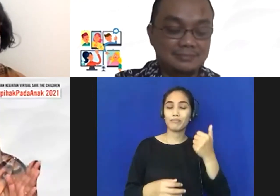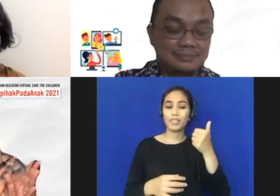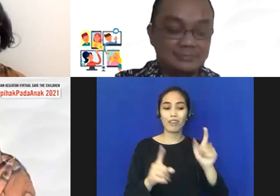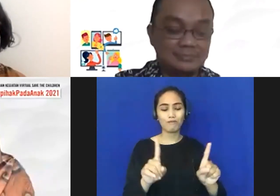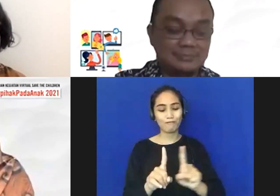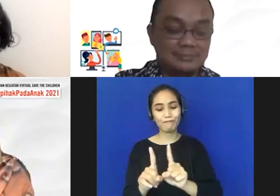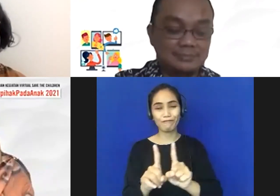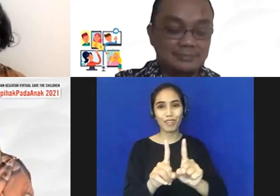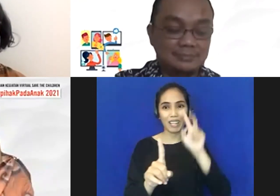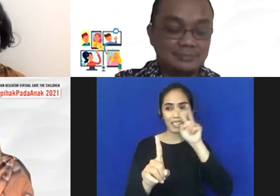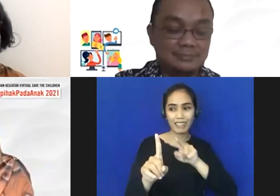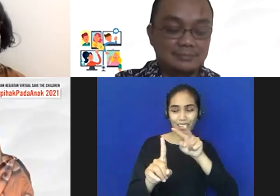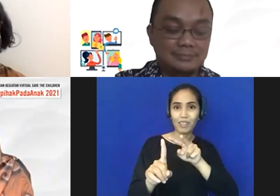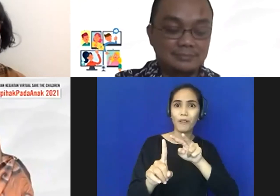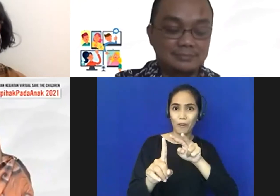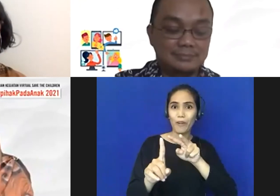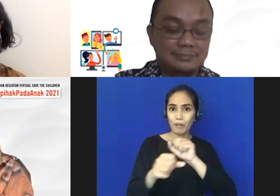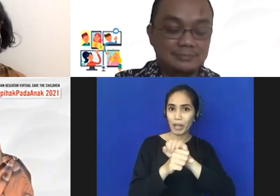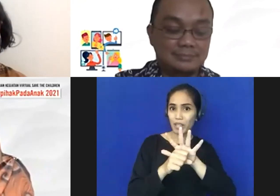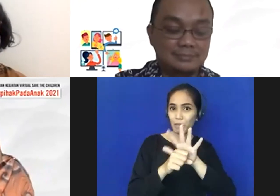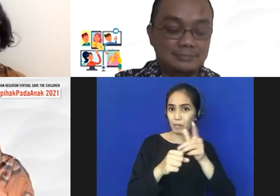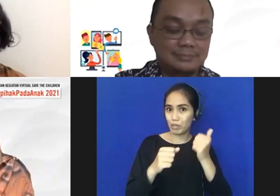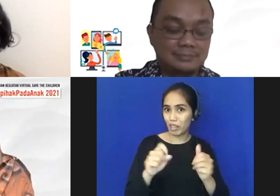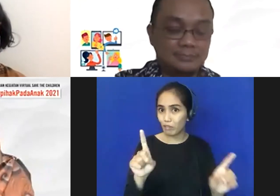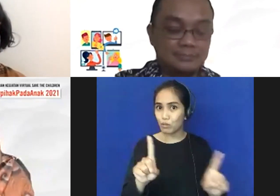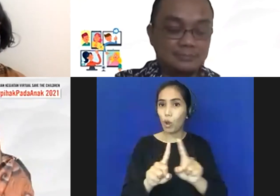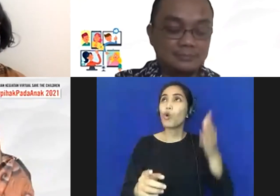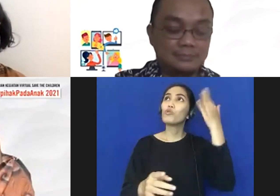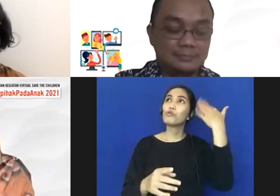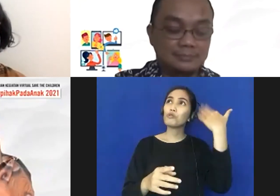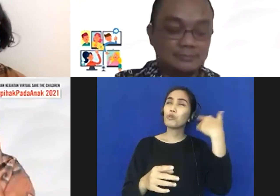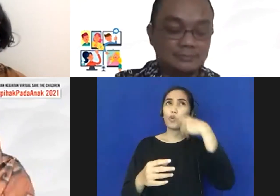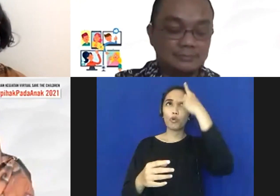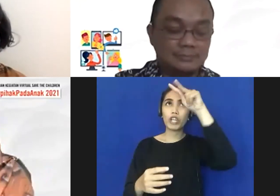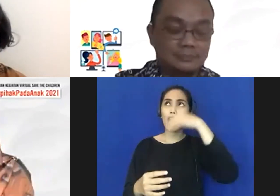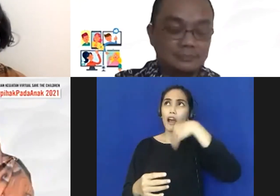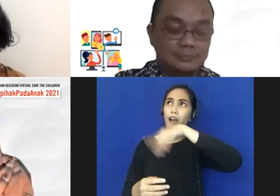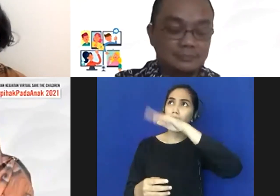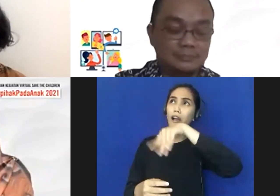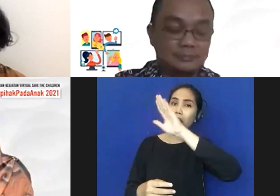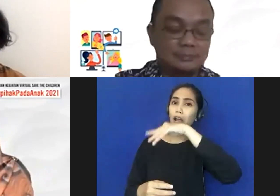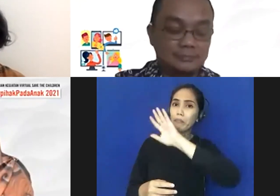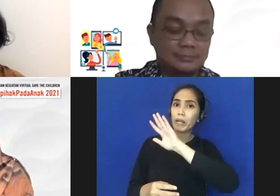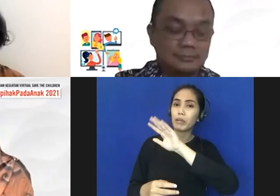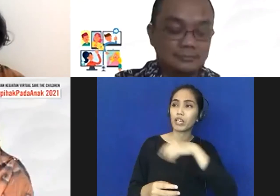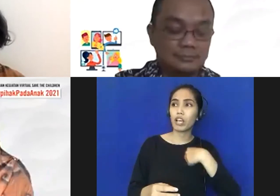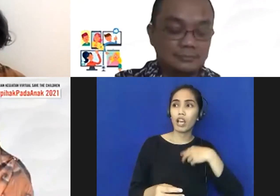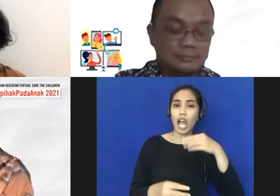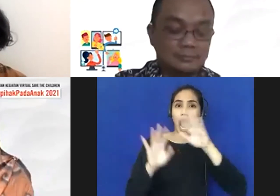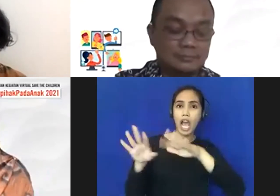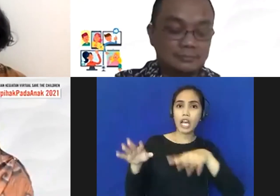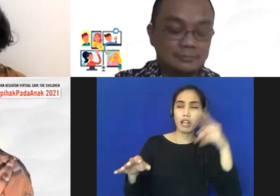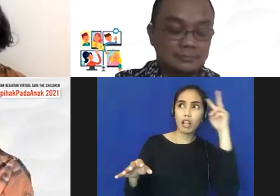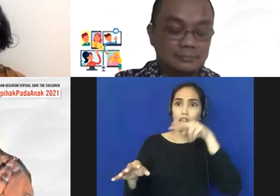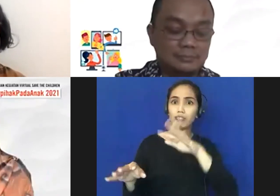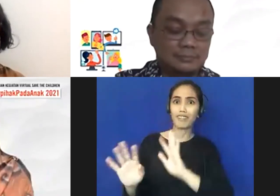gitu kan. Begitu sekarang di masa pandemi justru saya bisa bareng-bareng sama mereka gitu. Benar-benar saya ingin memanfaatkan momen ini karena ibu-ibu nih ya Mbak Ceki,